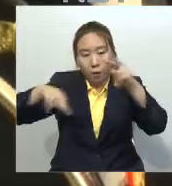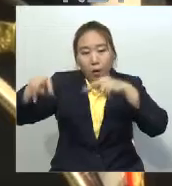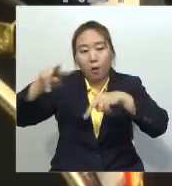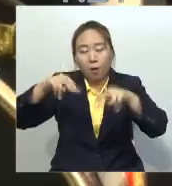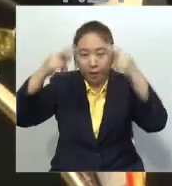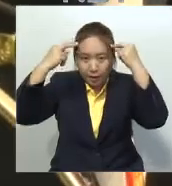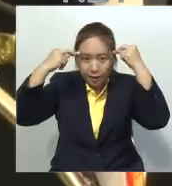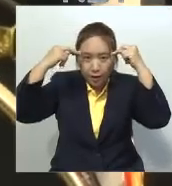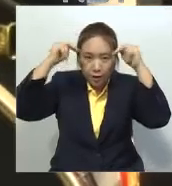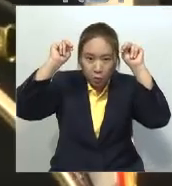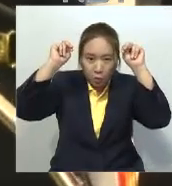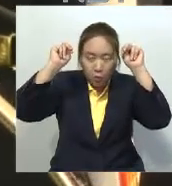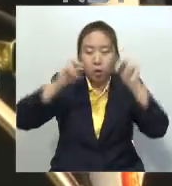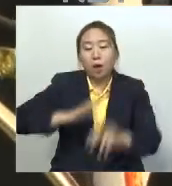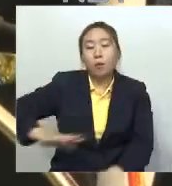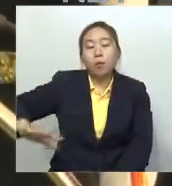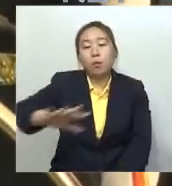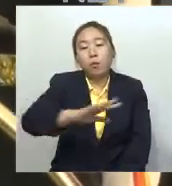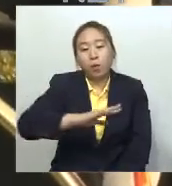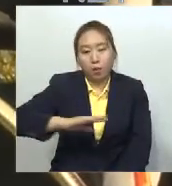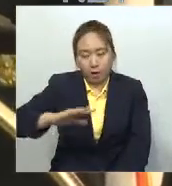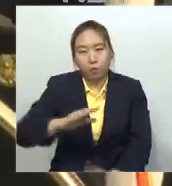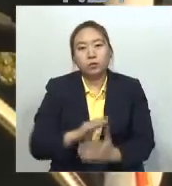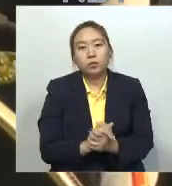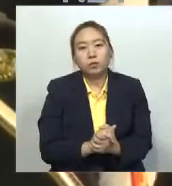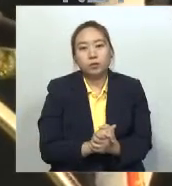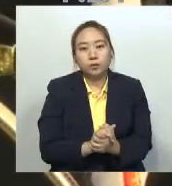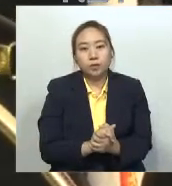นายกและพวกเราทุกคน